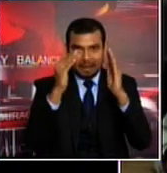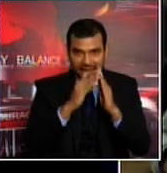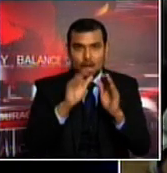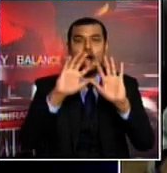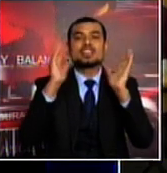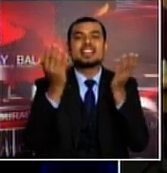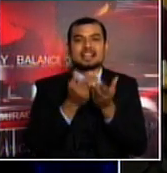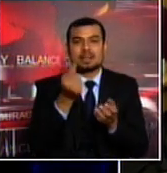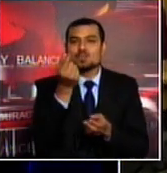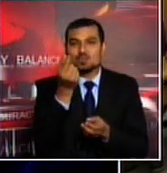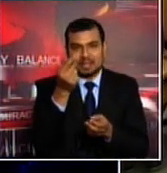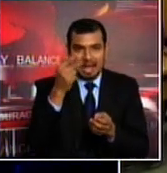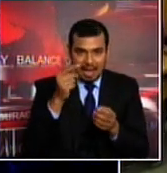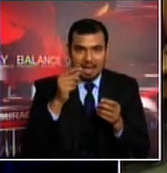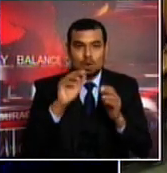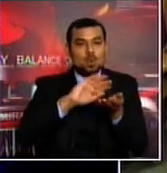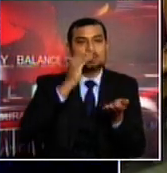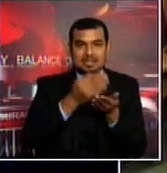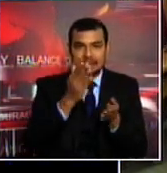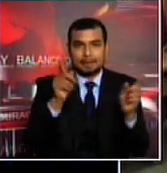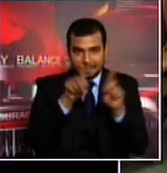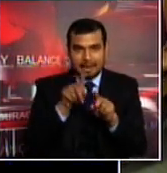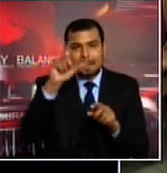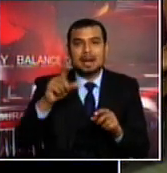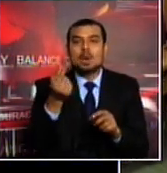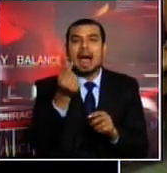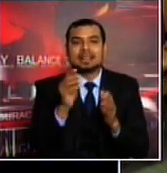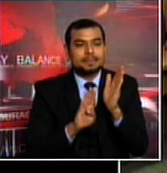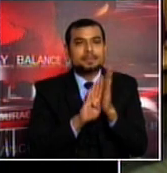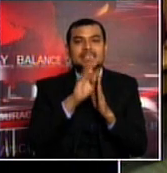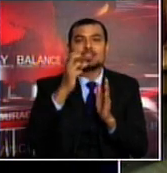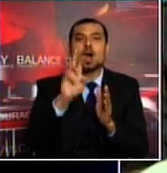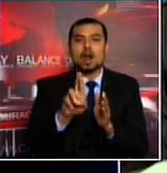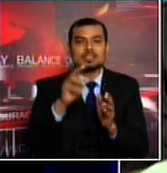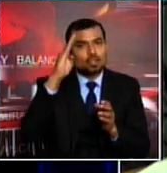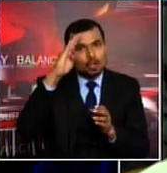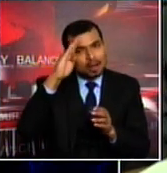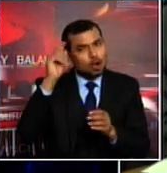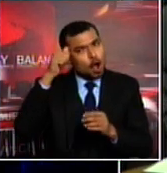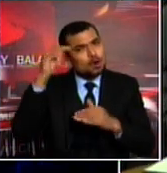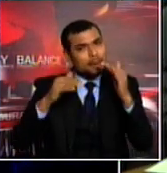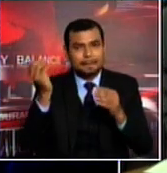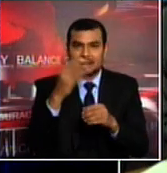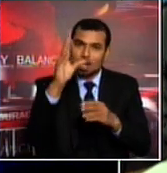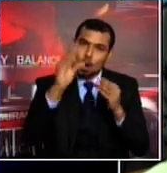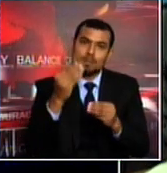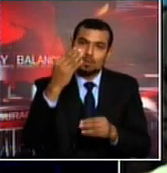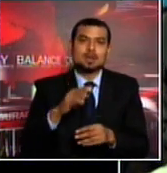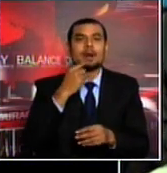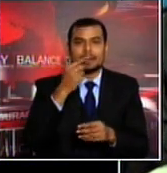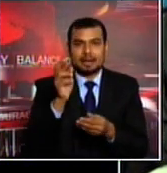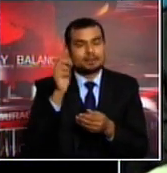अन्तर्राष्ट्रिय मुद्रा कोषले पनि नेपालको आर्थिक वृद्धि दर सरकारको अनुमानभन्दा कम हुने प्रक्षेपण गरेको